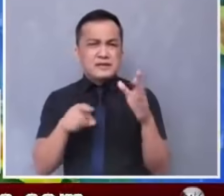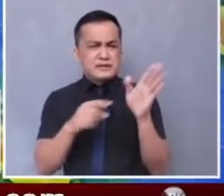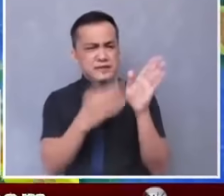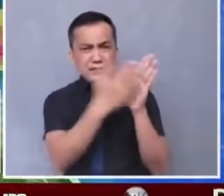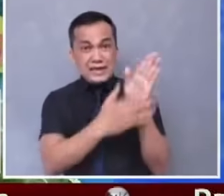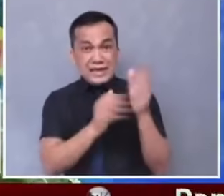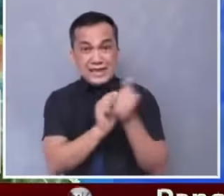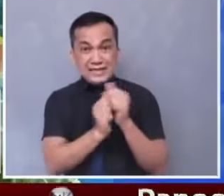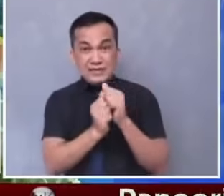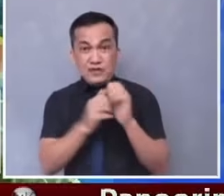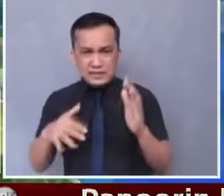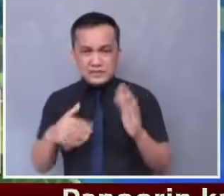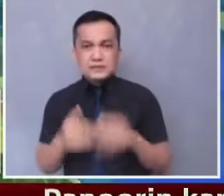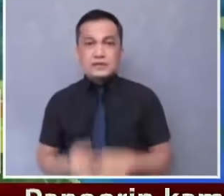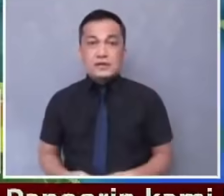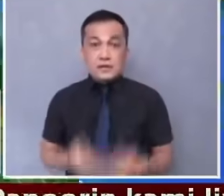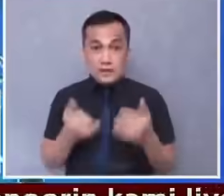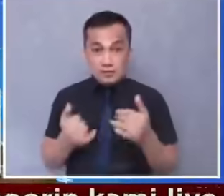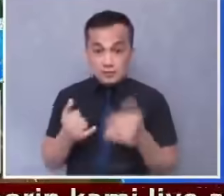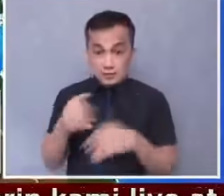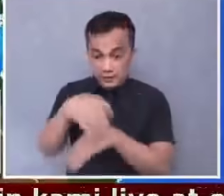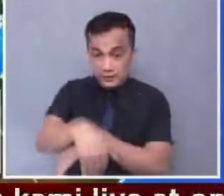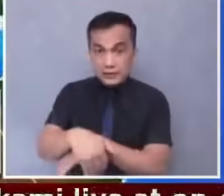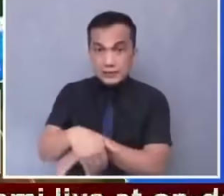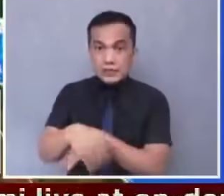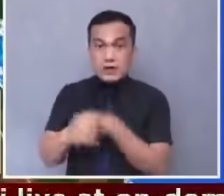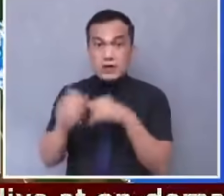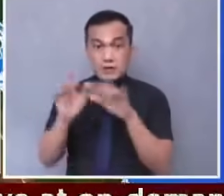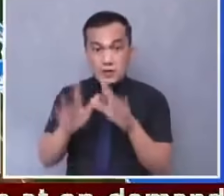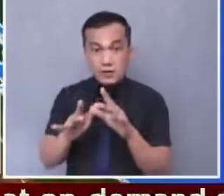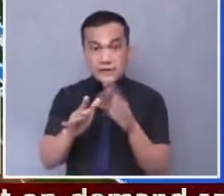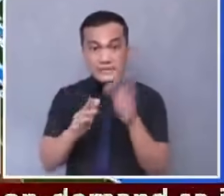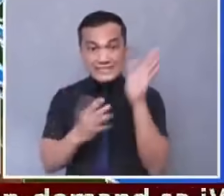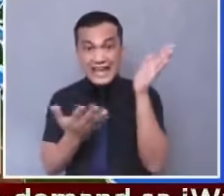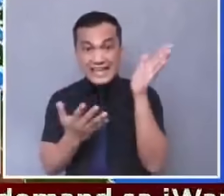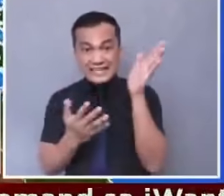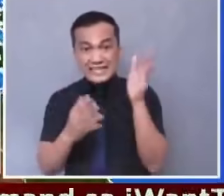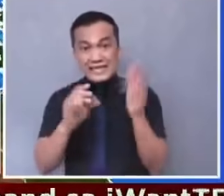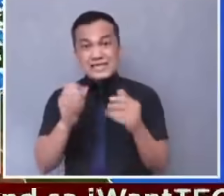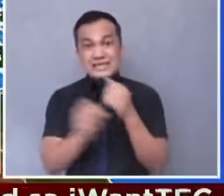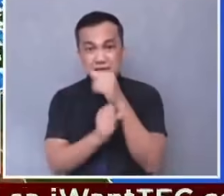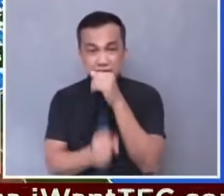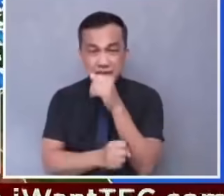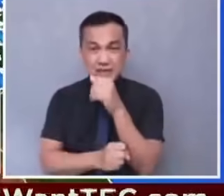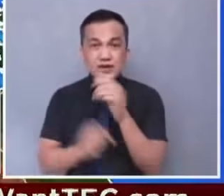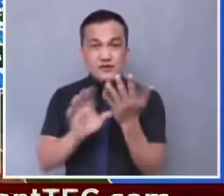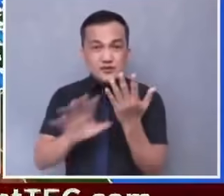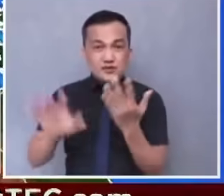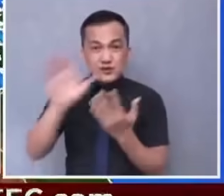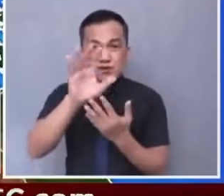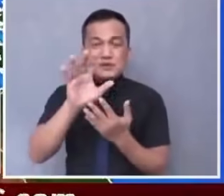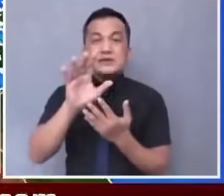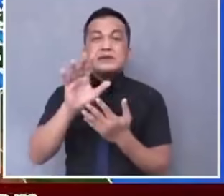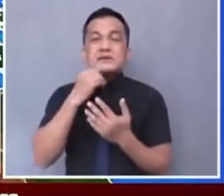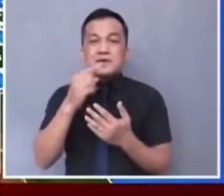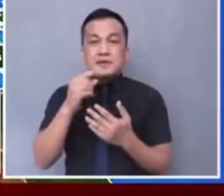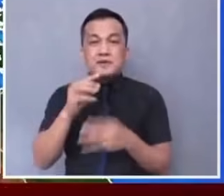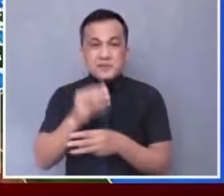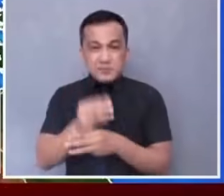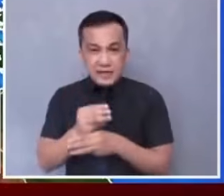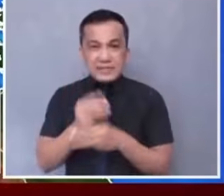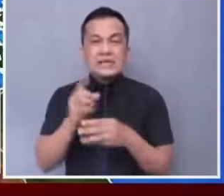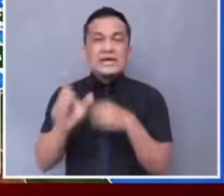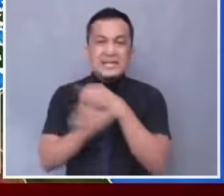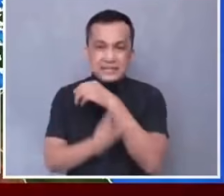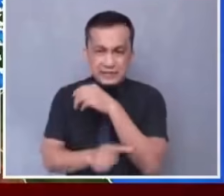Maulan naman ngayong gabi hanggang bukas sa Samar, Sorsogon, Masbate, Leyte at hilagang bahagi ng Cebu, Negros at